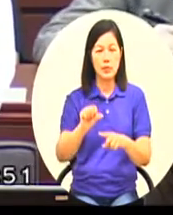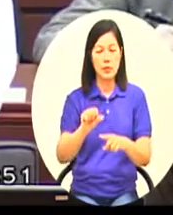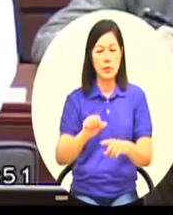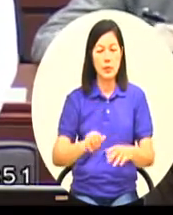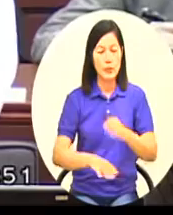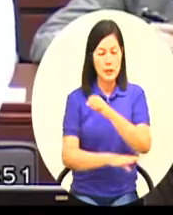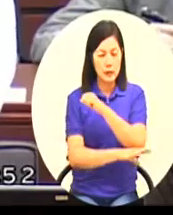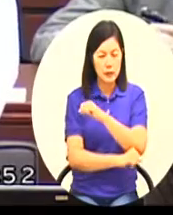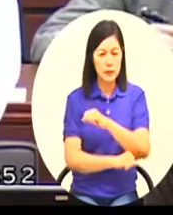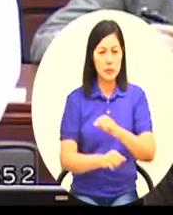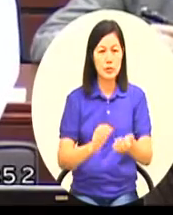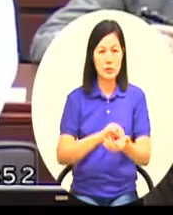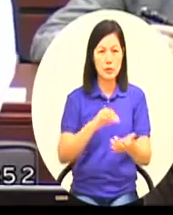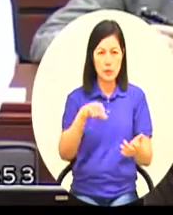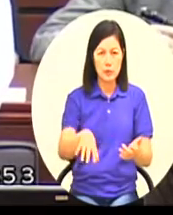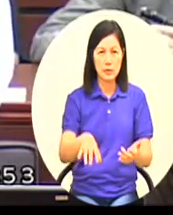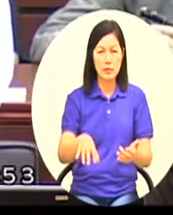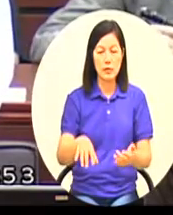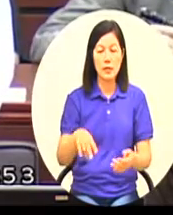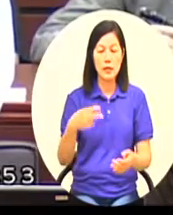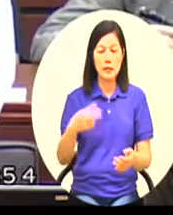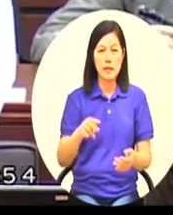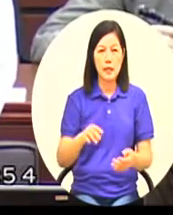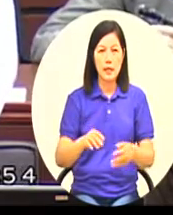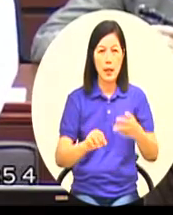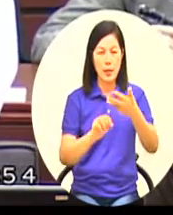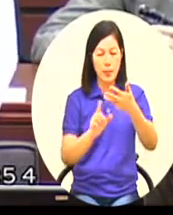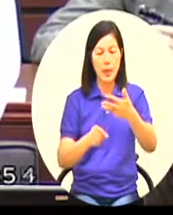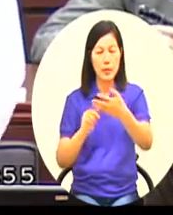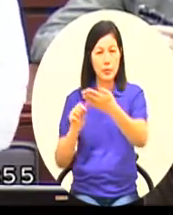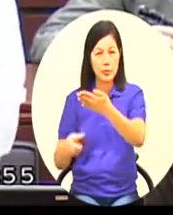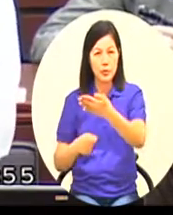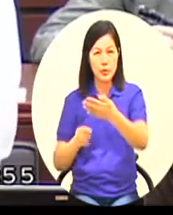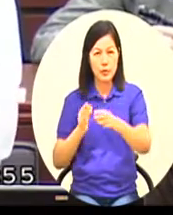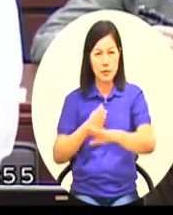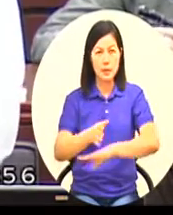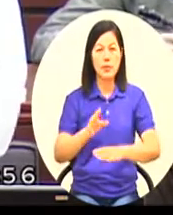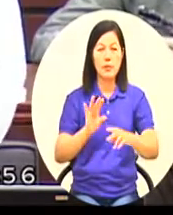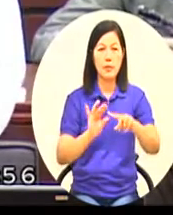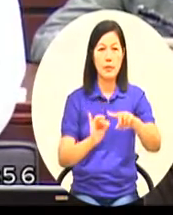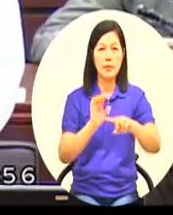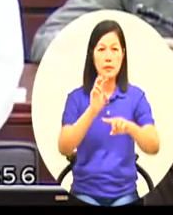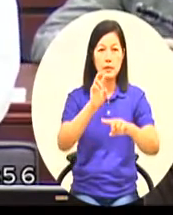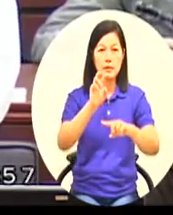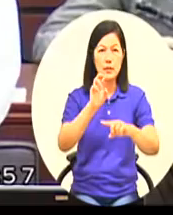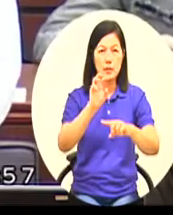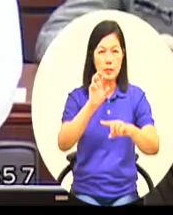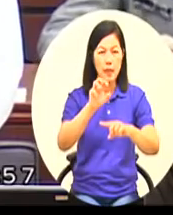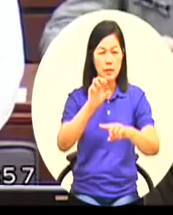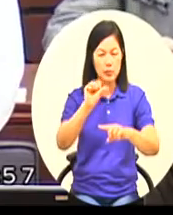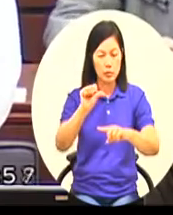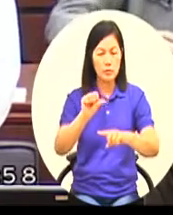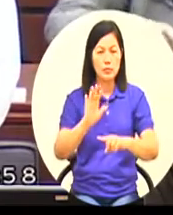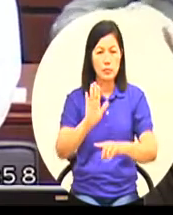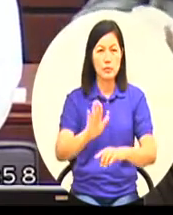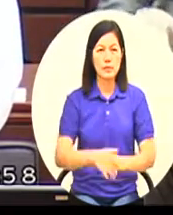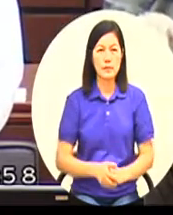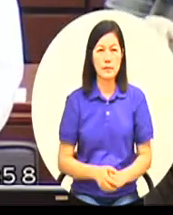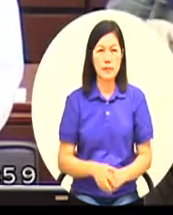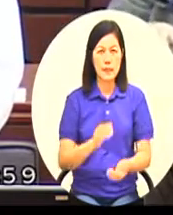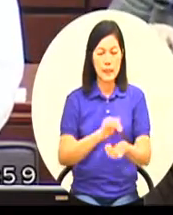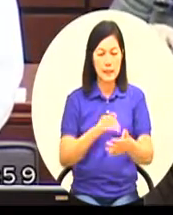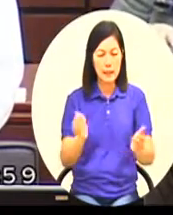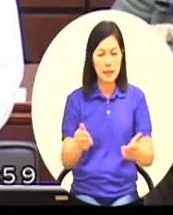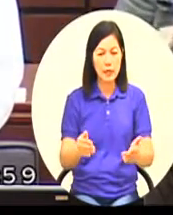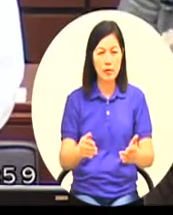报，现在我们到八九月已经都超过 50%。 那我会觉得说透过这样子一个医疗功能的发